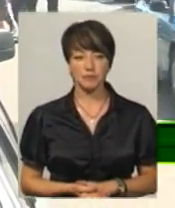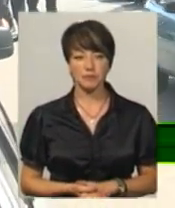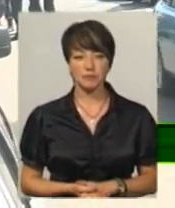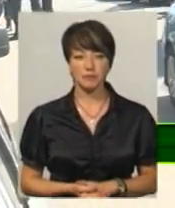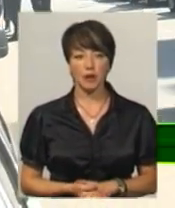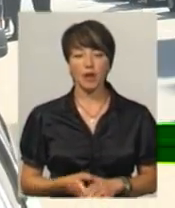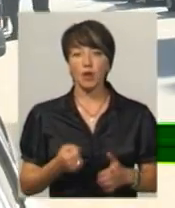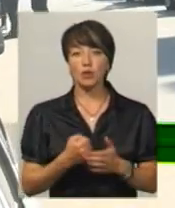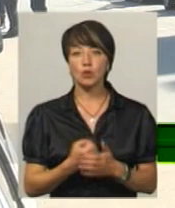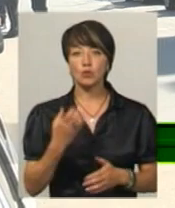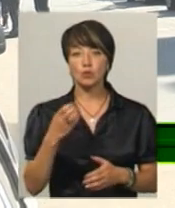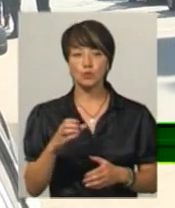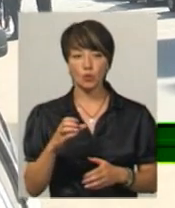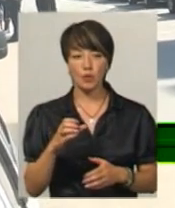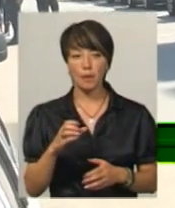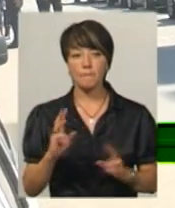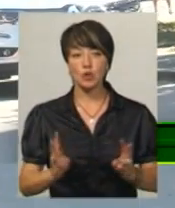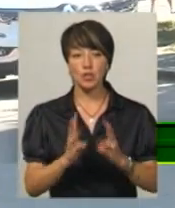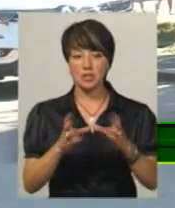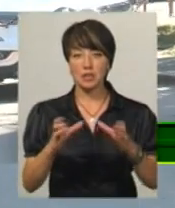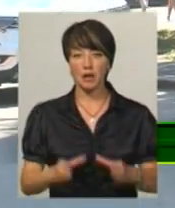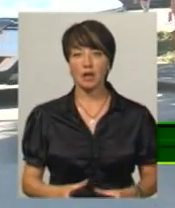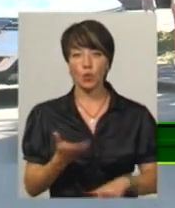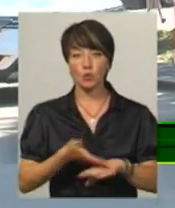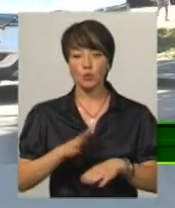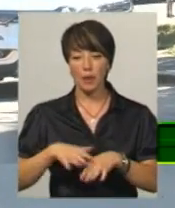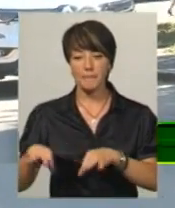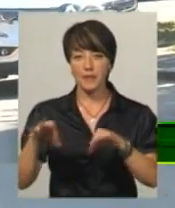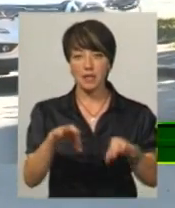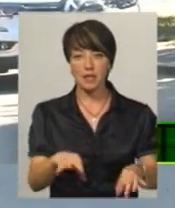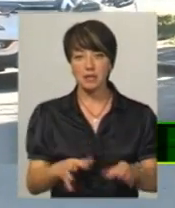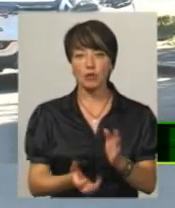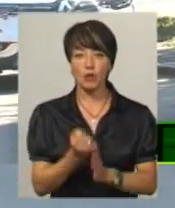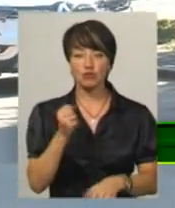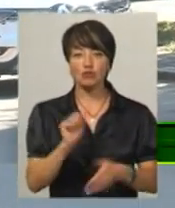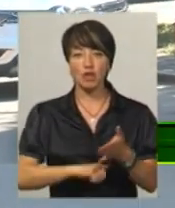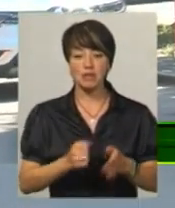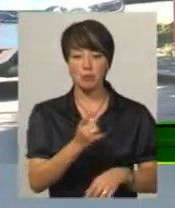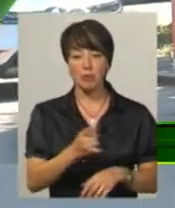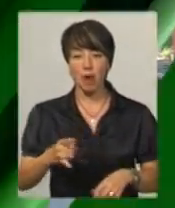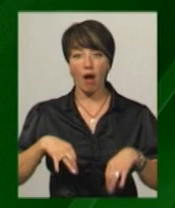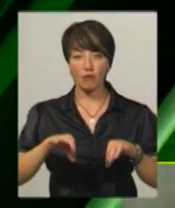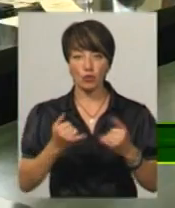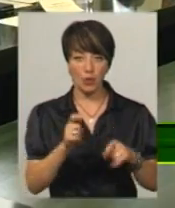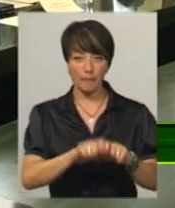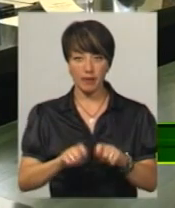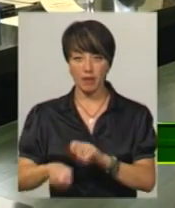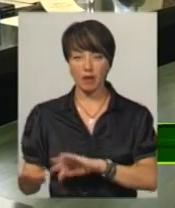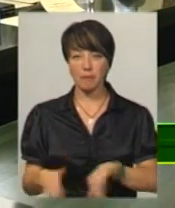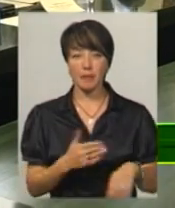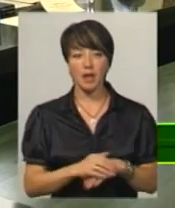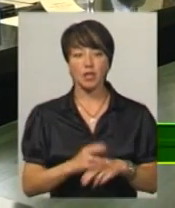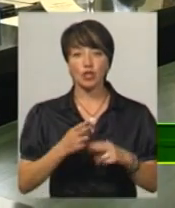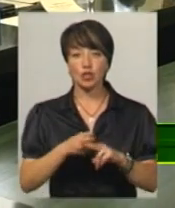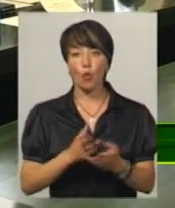До сотні пожежних гідрантів Хмельницького утруднений під'їзд рятувальників через припарковані авто. Сьогодні їх перевіряли. За